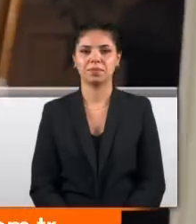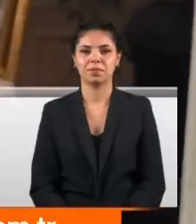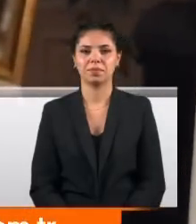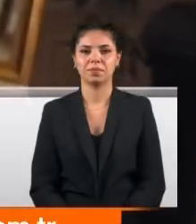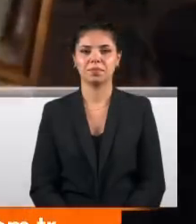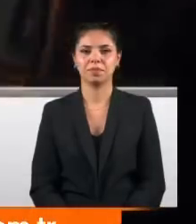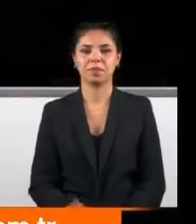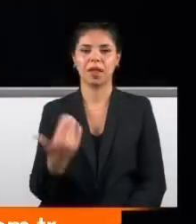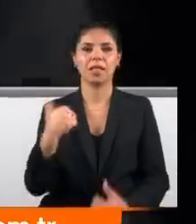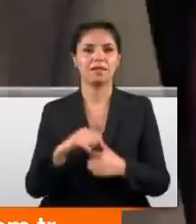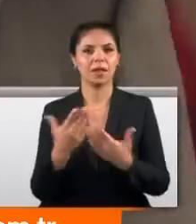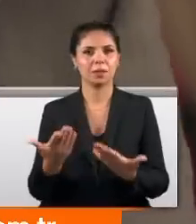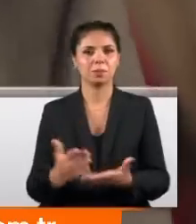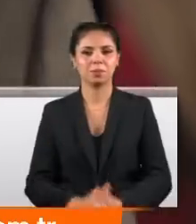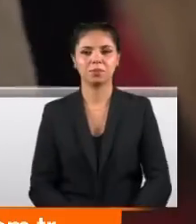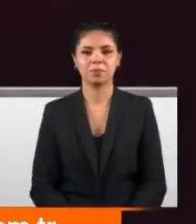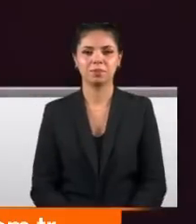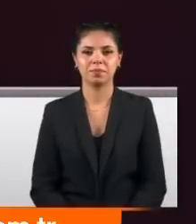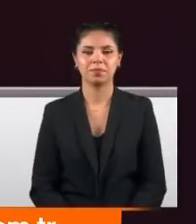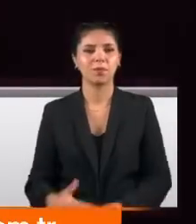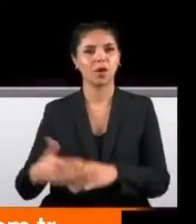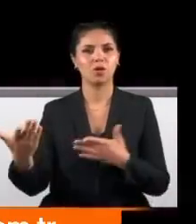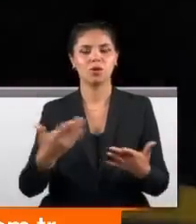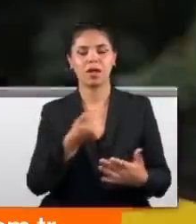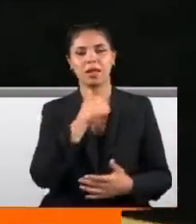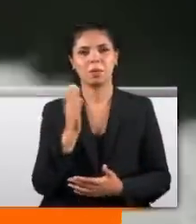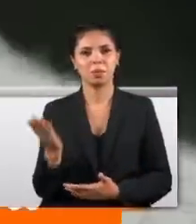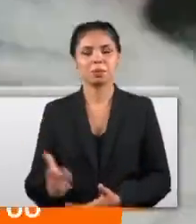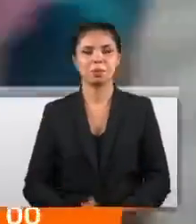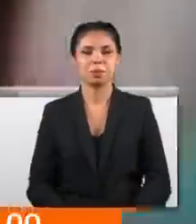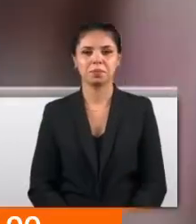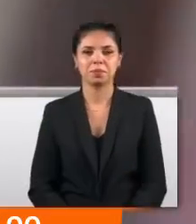Hadi evlenelim. Hoş geldin abi.